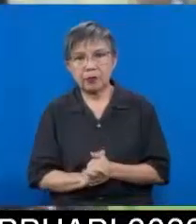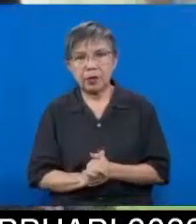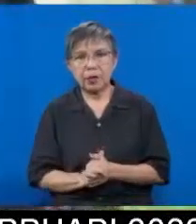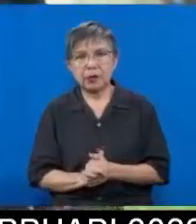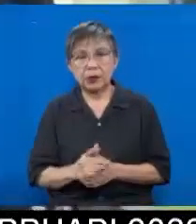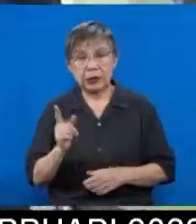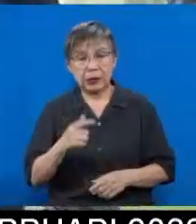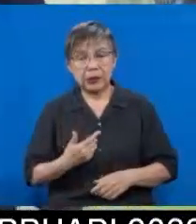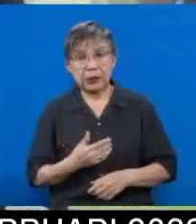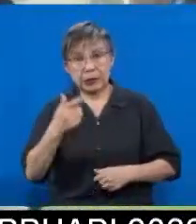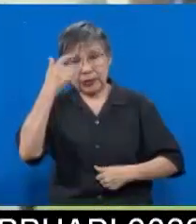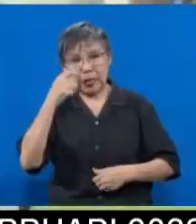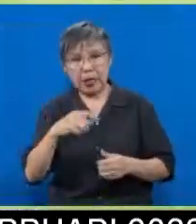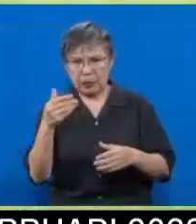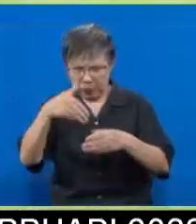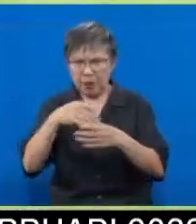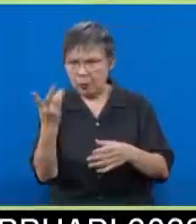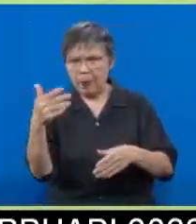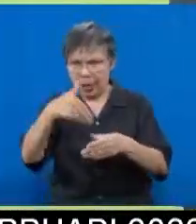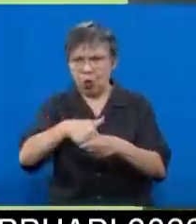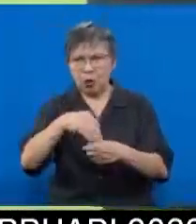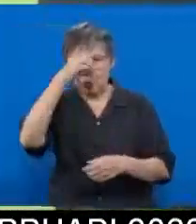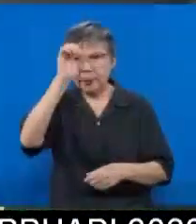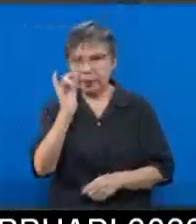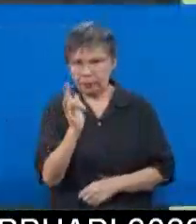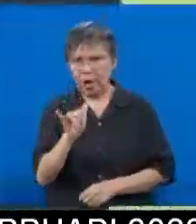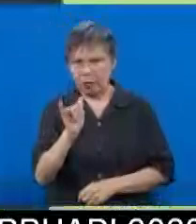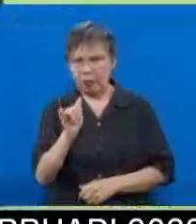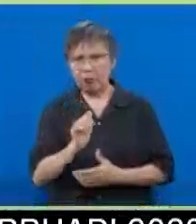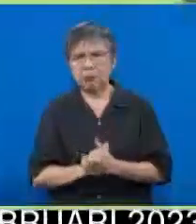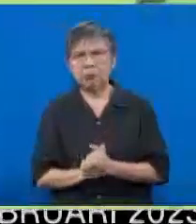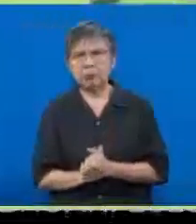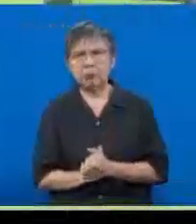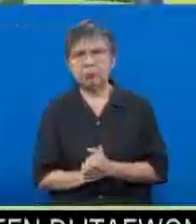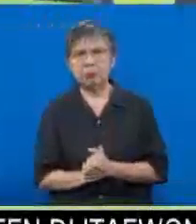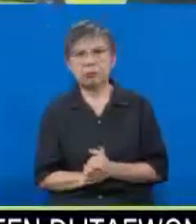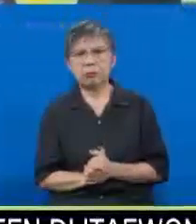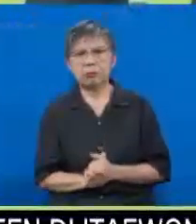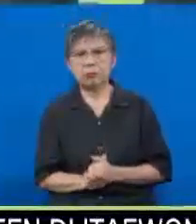tersangka adalah anggota polisi. Tim Liputan CNN Indonesia.